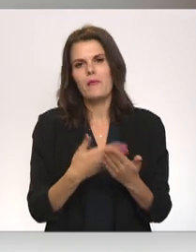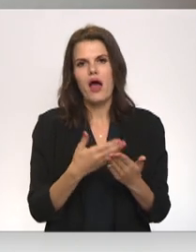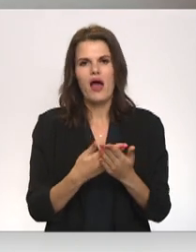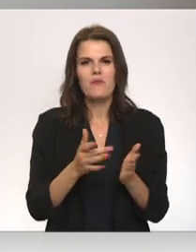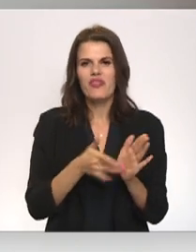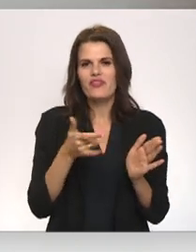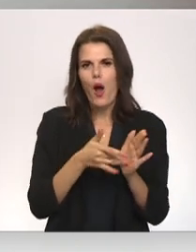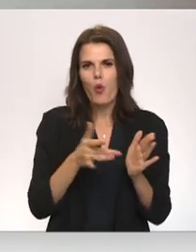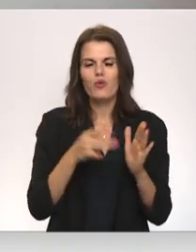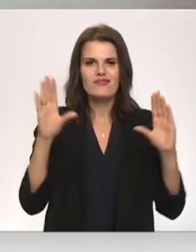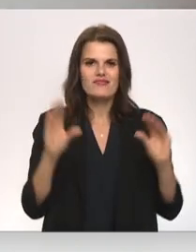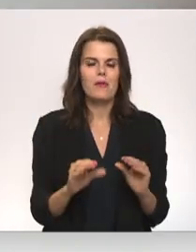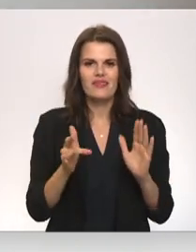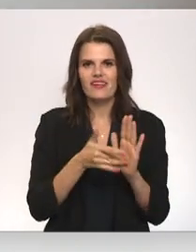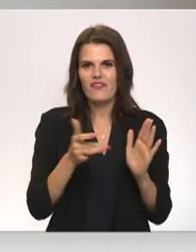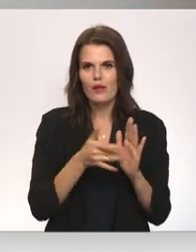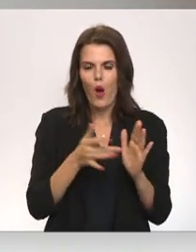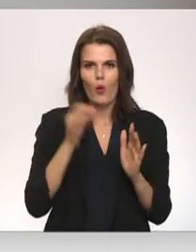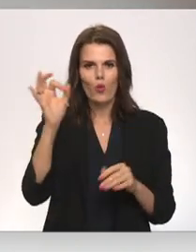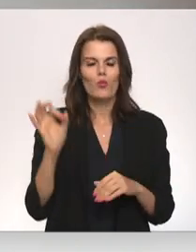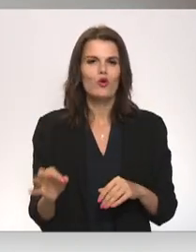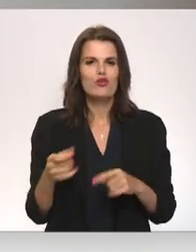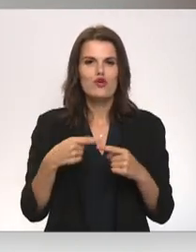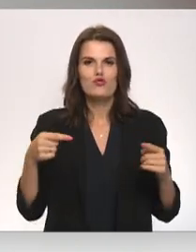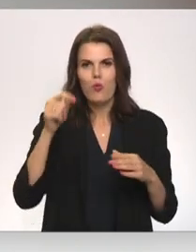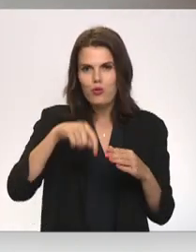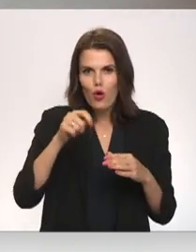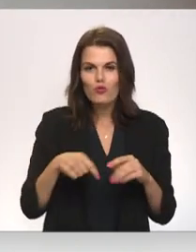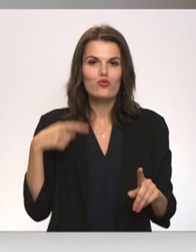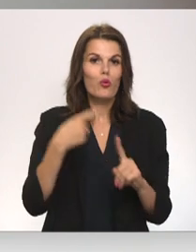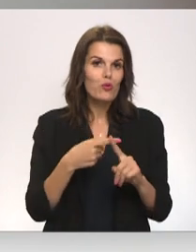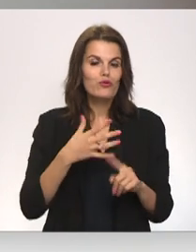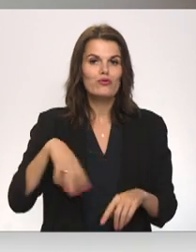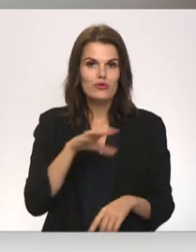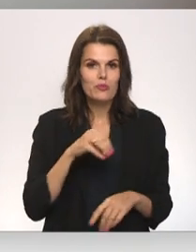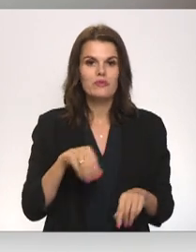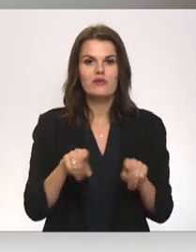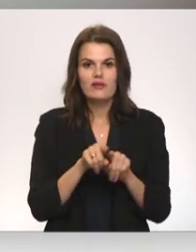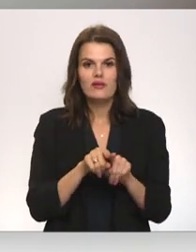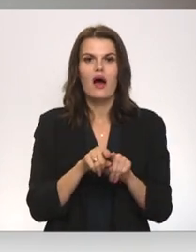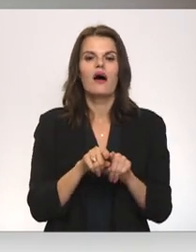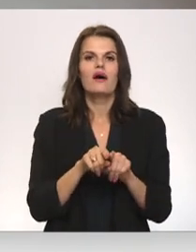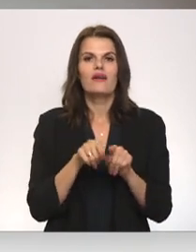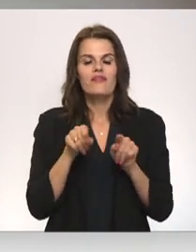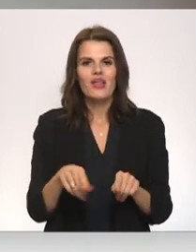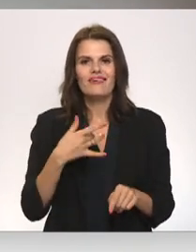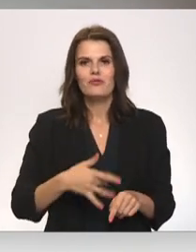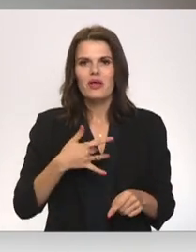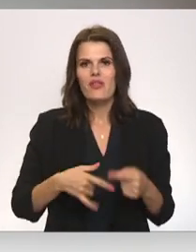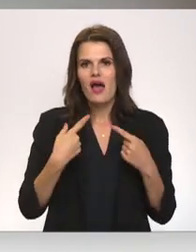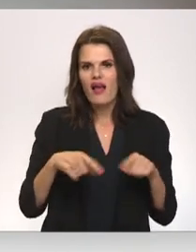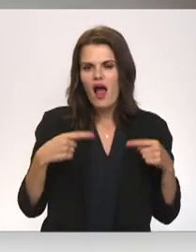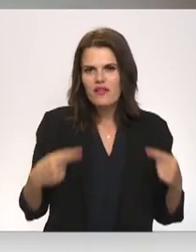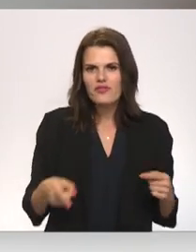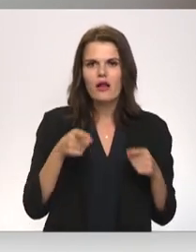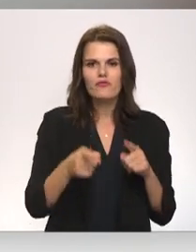no taukiem, samazināt tauku daudzumu produktā. Plus mēs arī tās minerālu vielas,